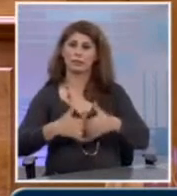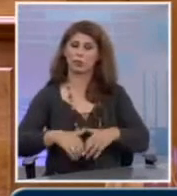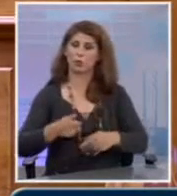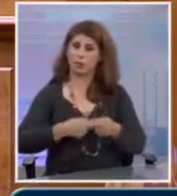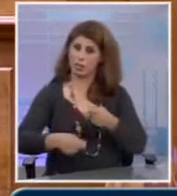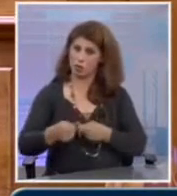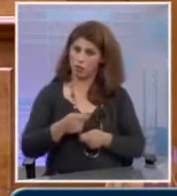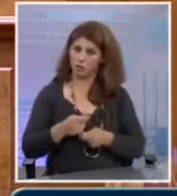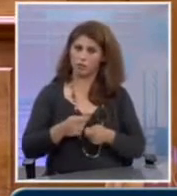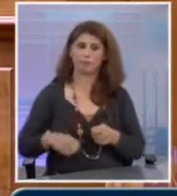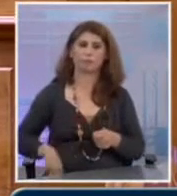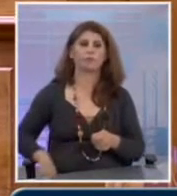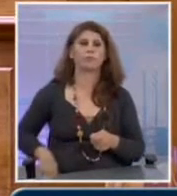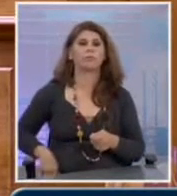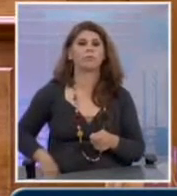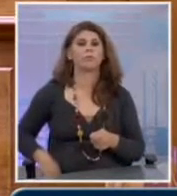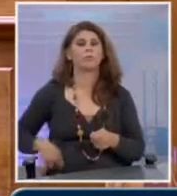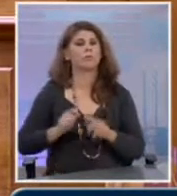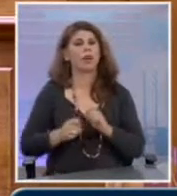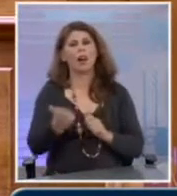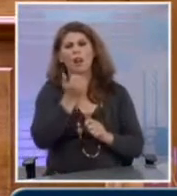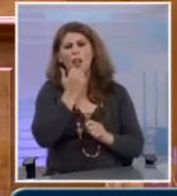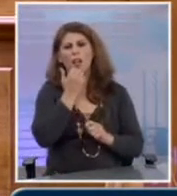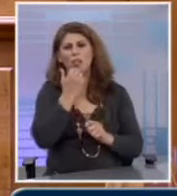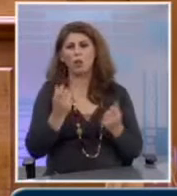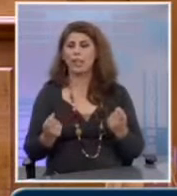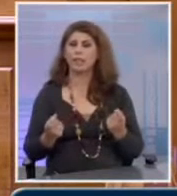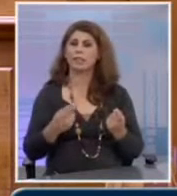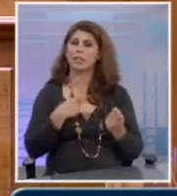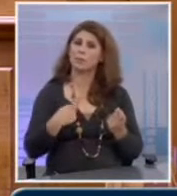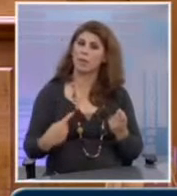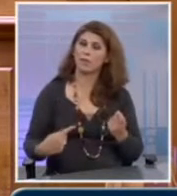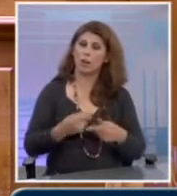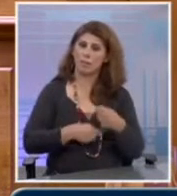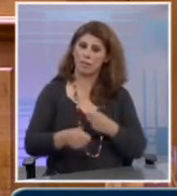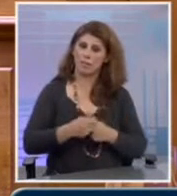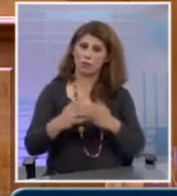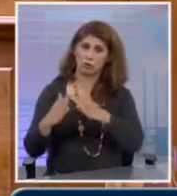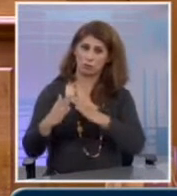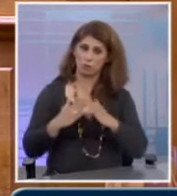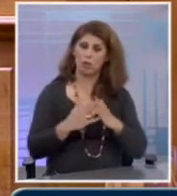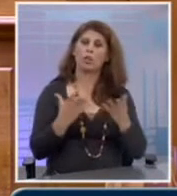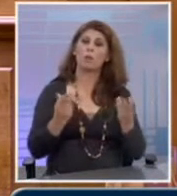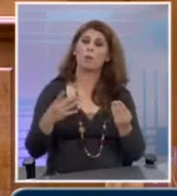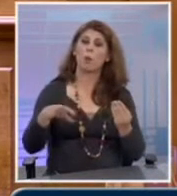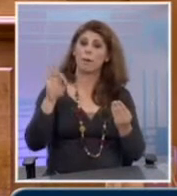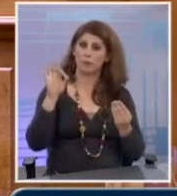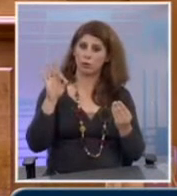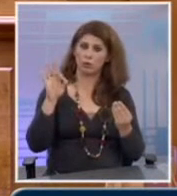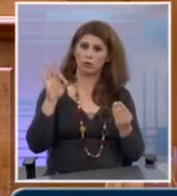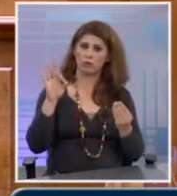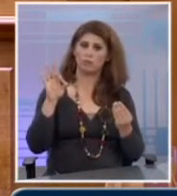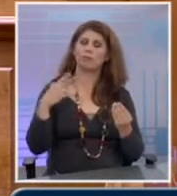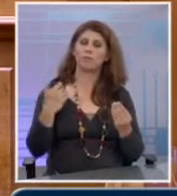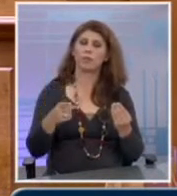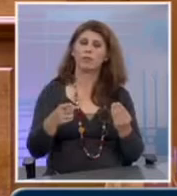αγοράς, δημιουργούν λάθος κίνητρα για τη συμπεριφορά επιχειρήσεων και νοικοκυριών και σε πολλές περιπτώσεις